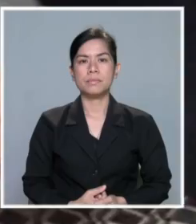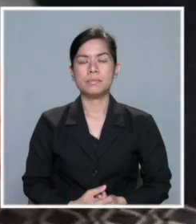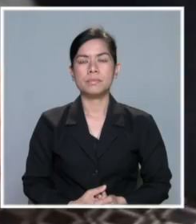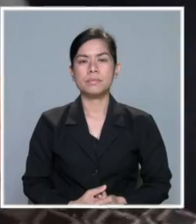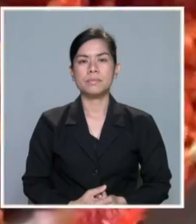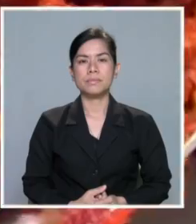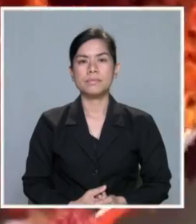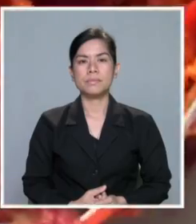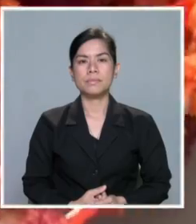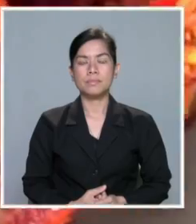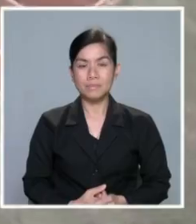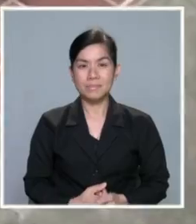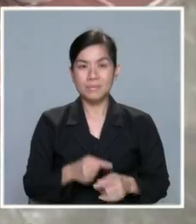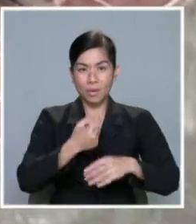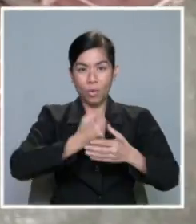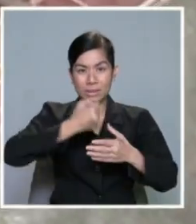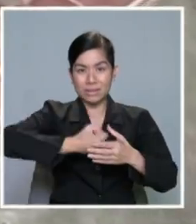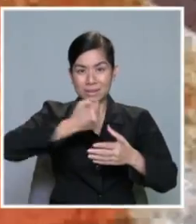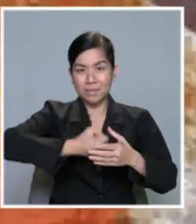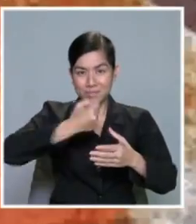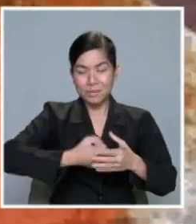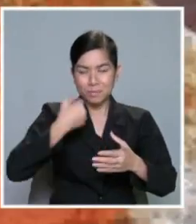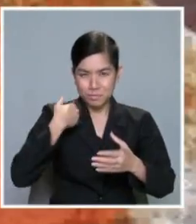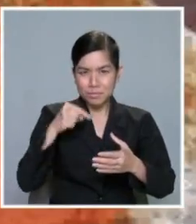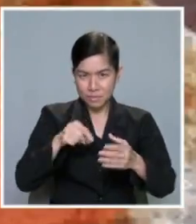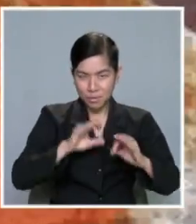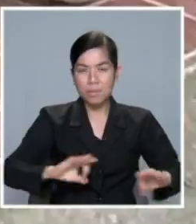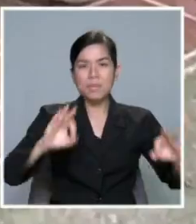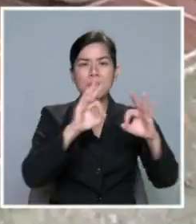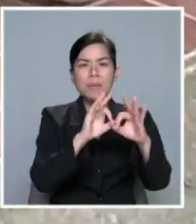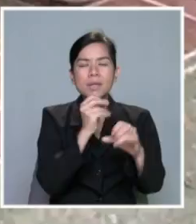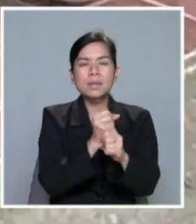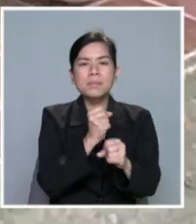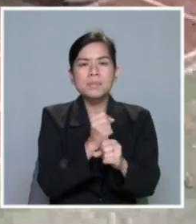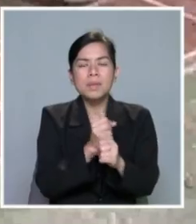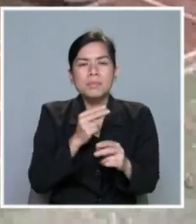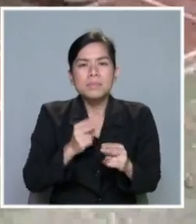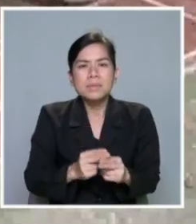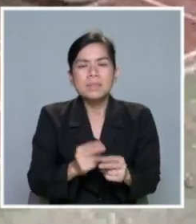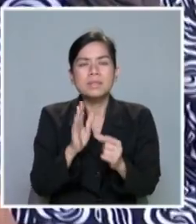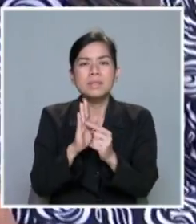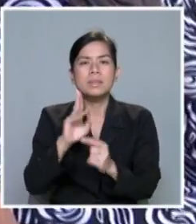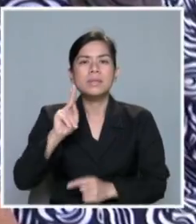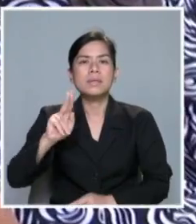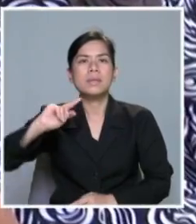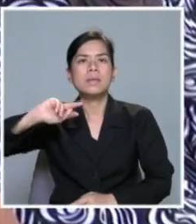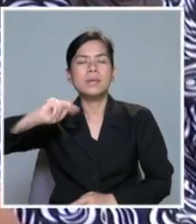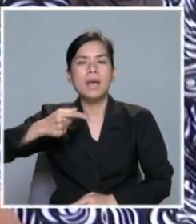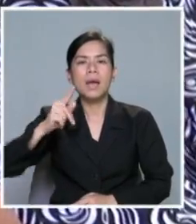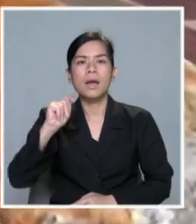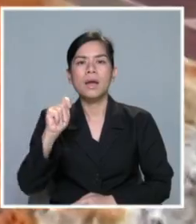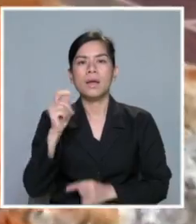ค่ะเครื่องแกงทั้งหมดนี้คือส่วนประกอบหลักของแกงตอแมะอาหารพื้นบ้านของชาวมุสลิมในจังหวัดภาค